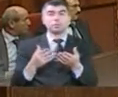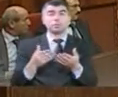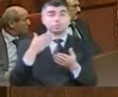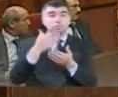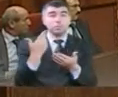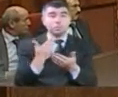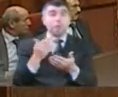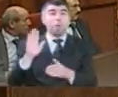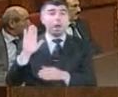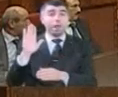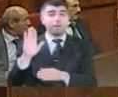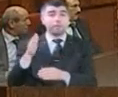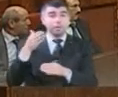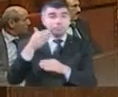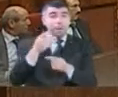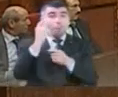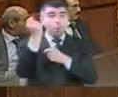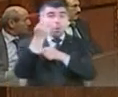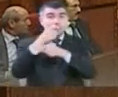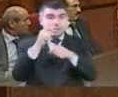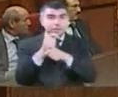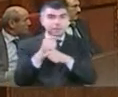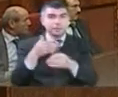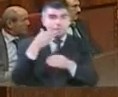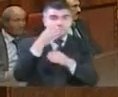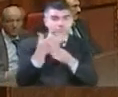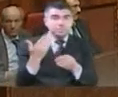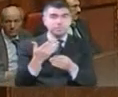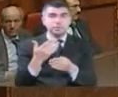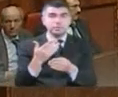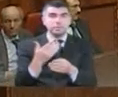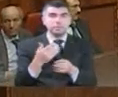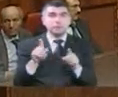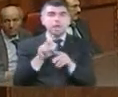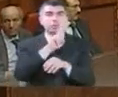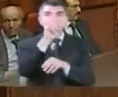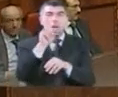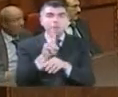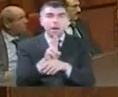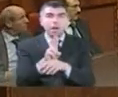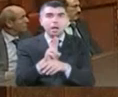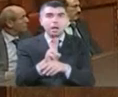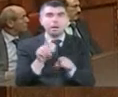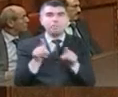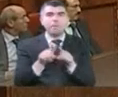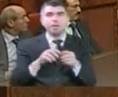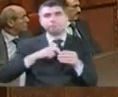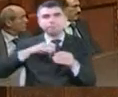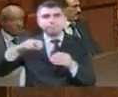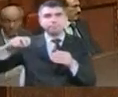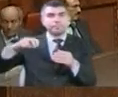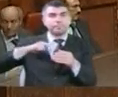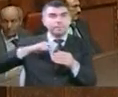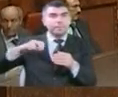النتير وتصفهم لعند لارش تيكت وتصفهم لعند الجماعه وتصفهم وق تتمحن بهم كتعرف باللي